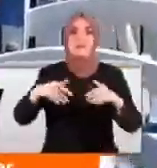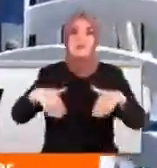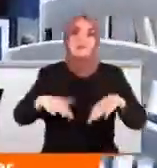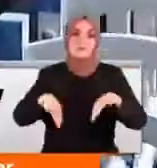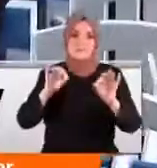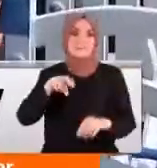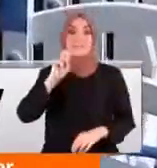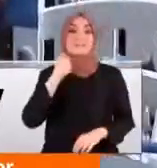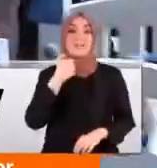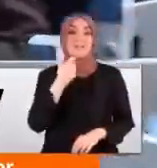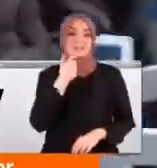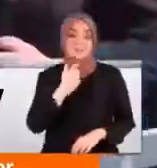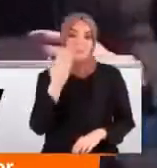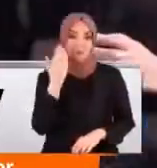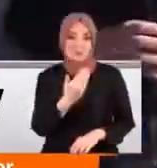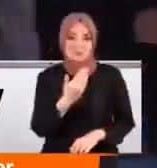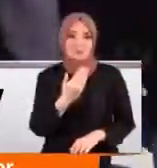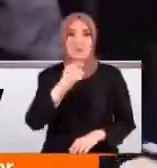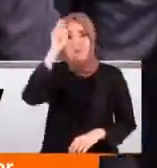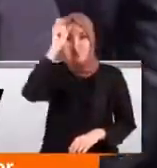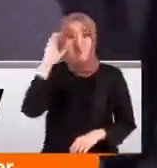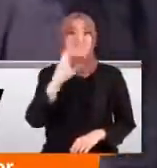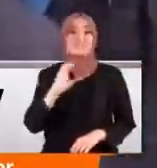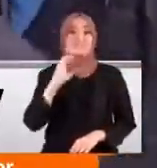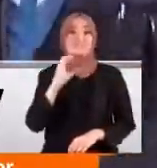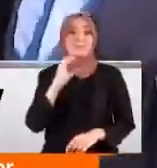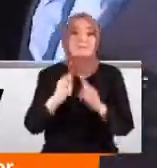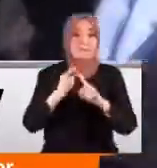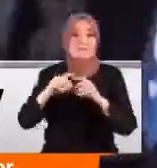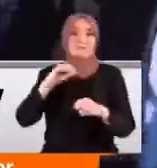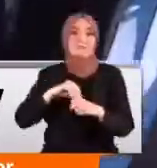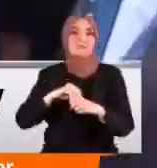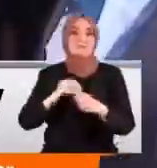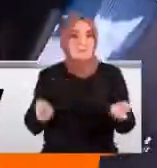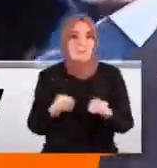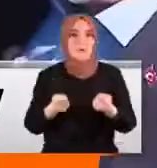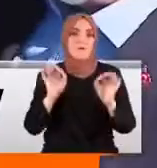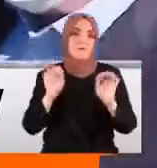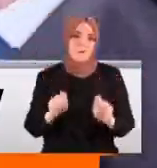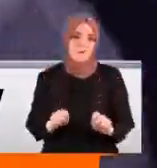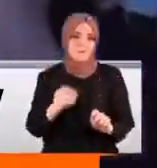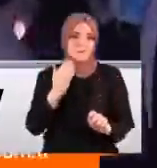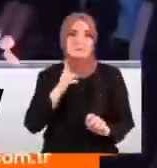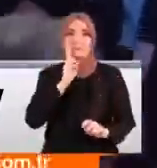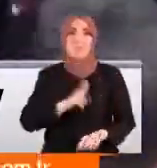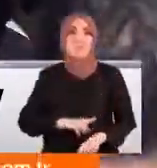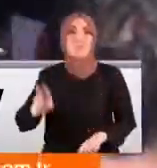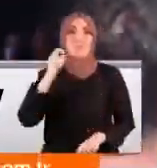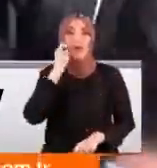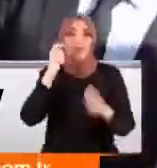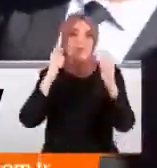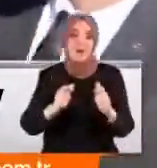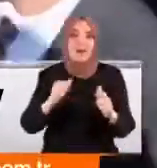düşüncesine adayan Oğuzhan Asiltürk, Ankara Hacı Bayram Veli Camii'nde son yolculuğuna uğurlanıyor. Asiltürk'e "abim" diye hitap